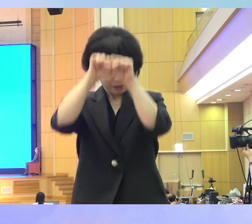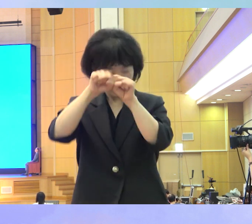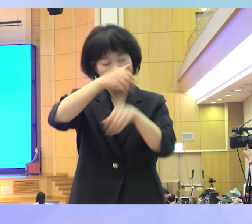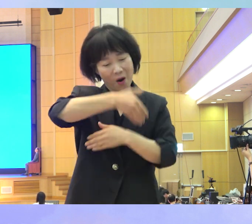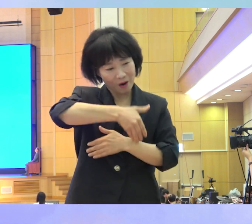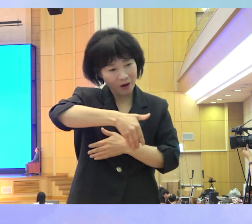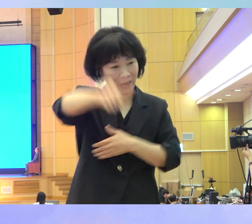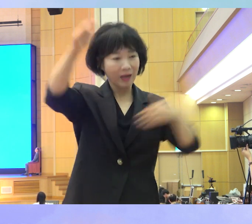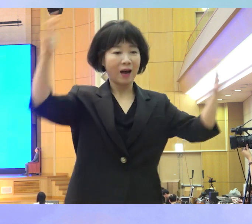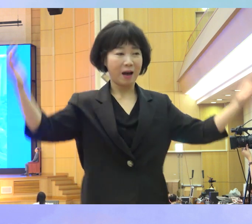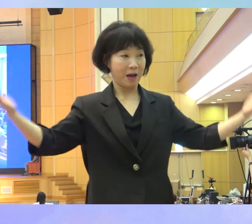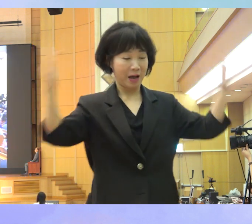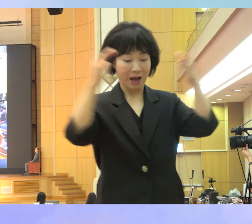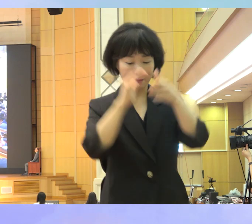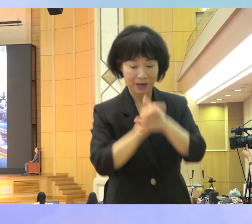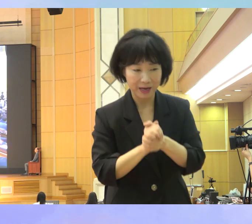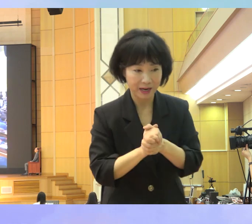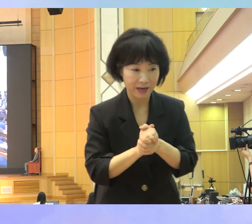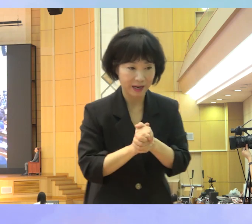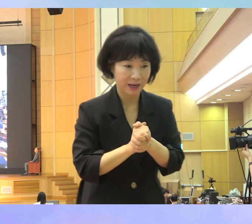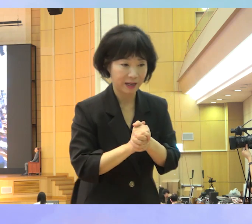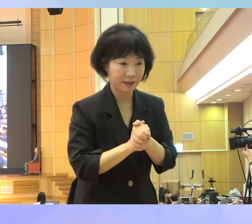쳐가라. 아멘.